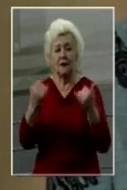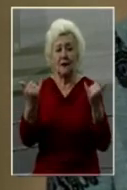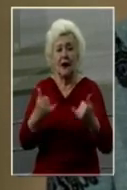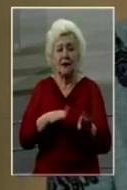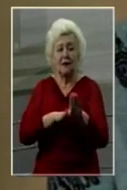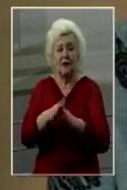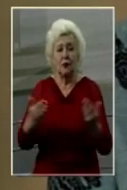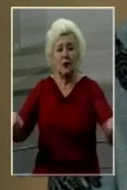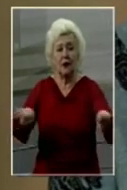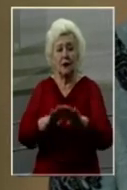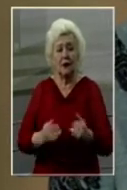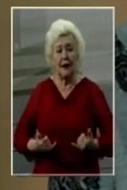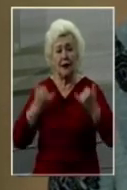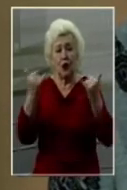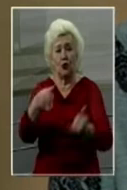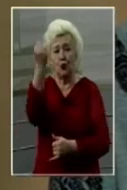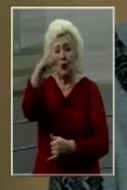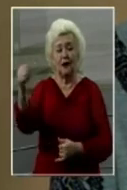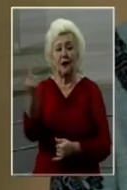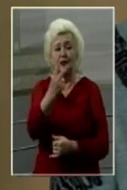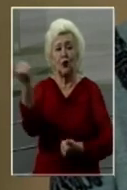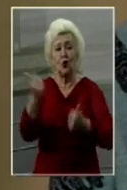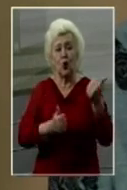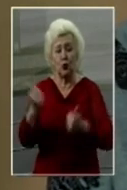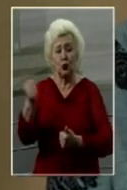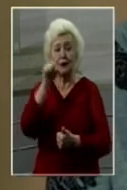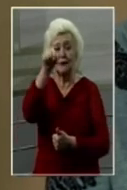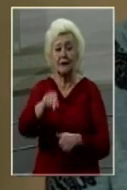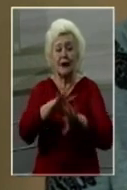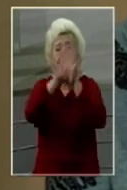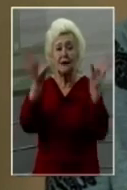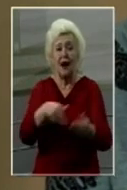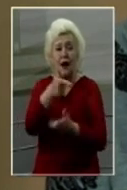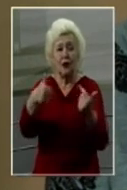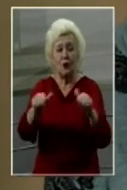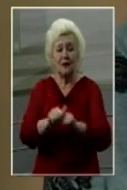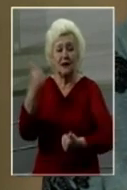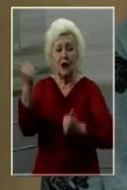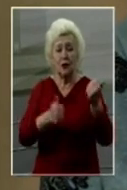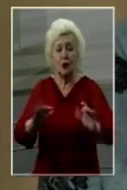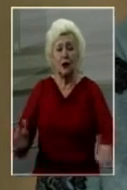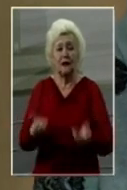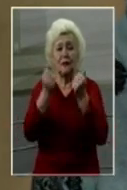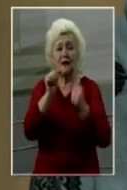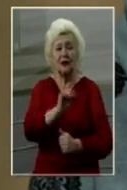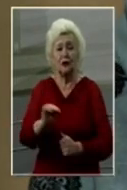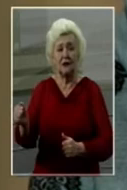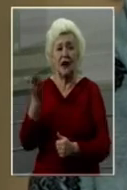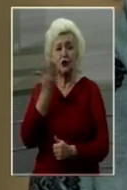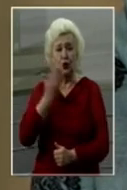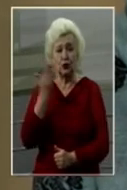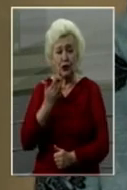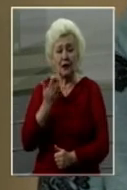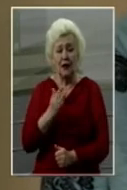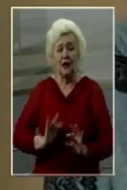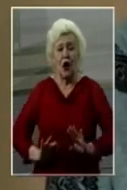і нагородження переможців 2 конкурсів. Це загальноміський конкурс на підтримку дитячого читання,